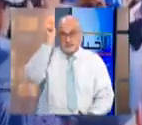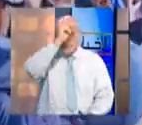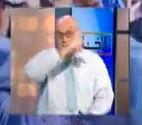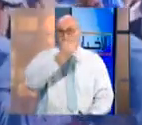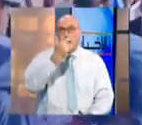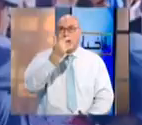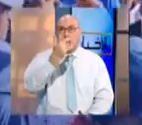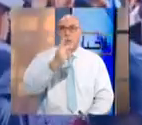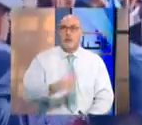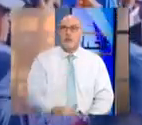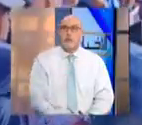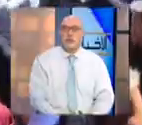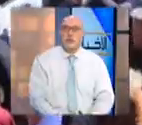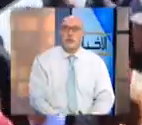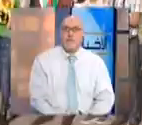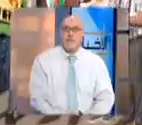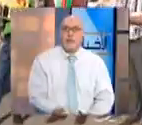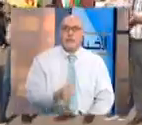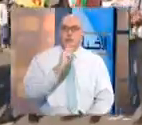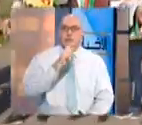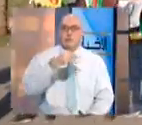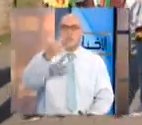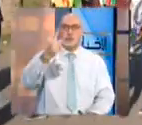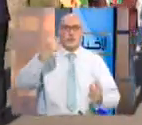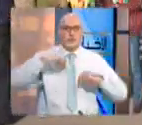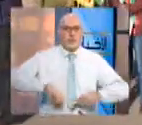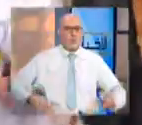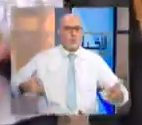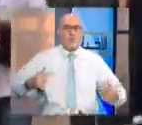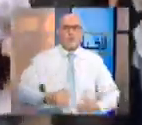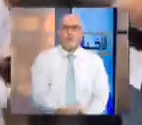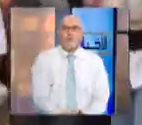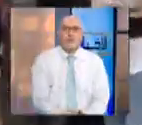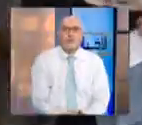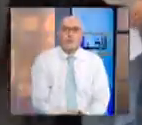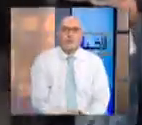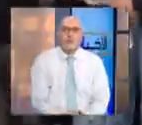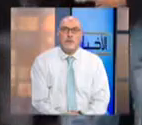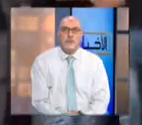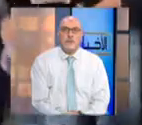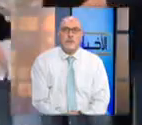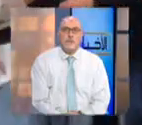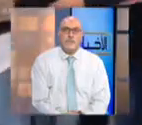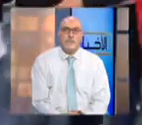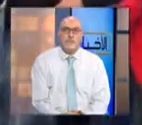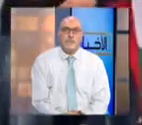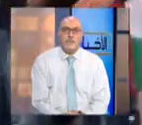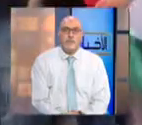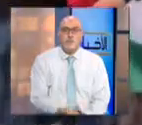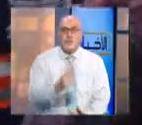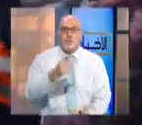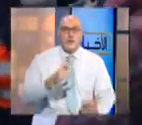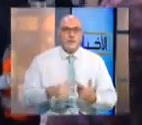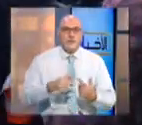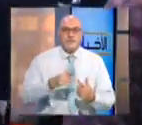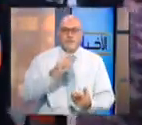دولة، قرار دولة. بئس عقل أقبح من ذنب، وبئس عثماني أكثر بؤسا من سعد